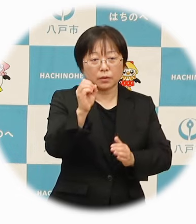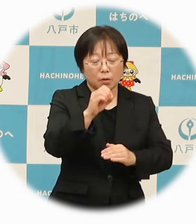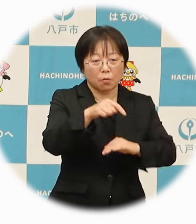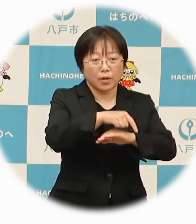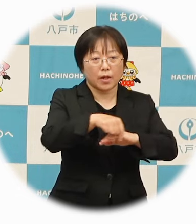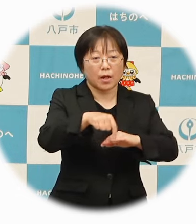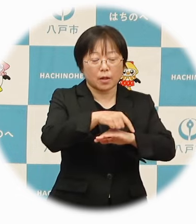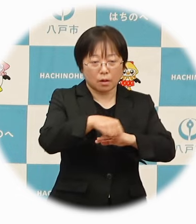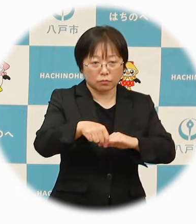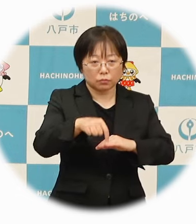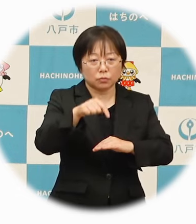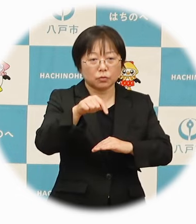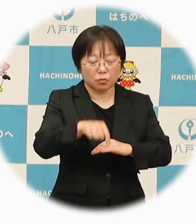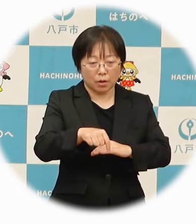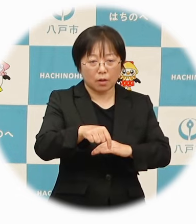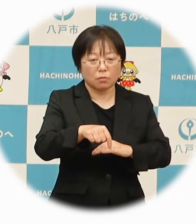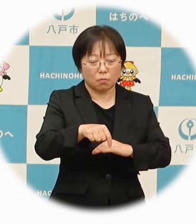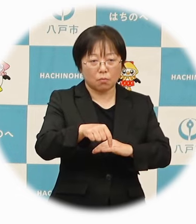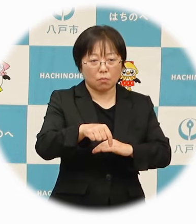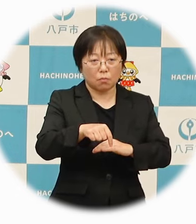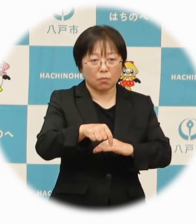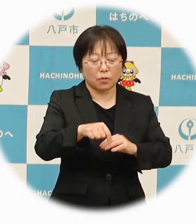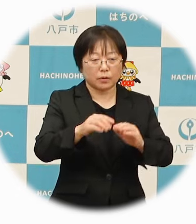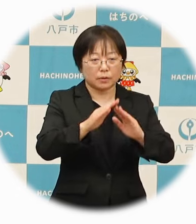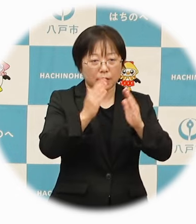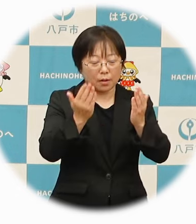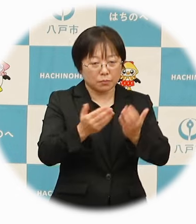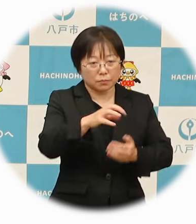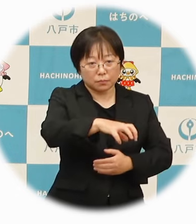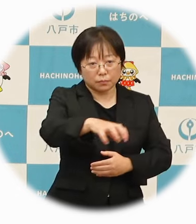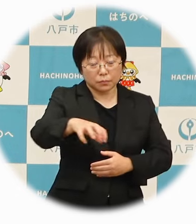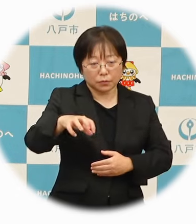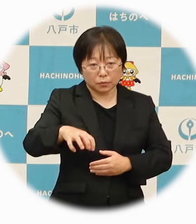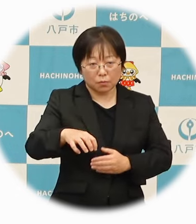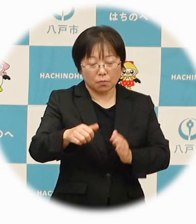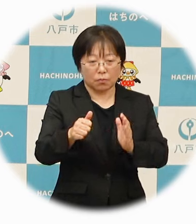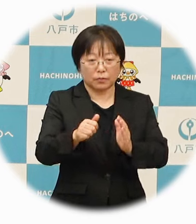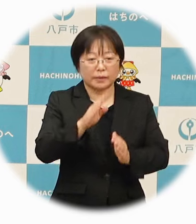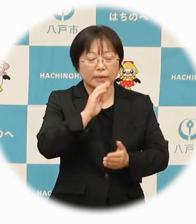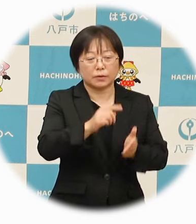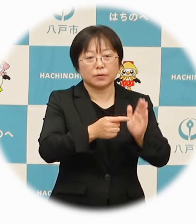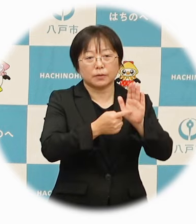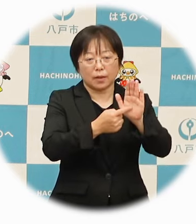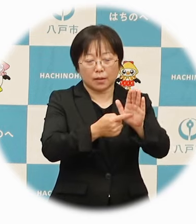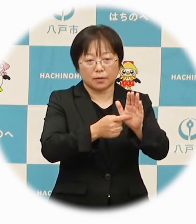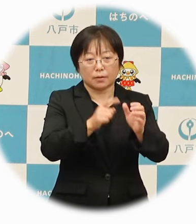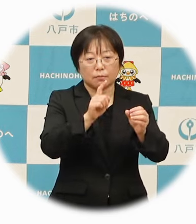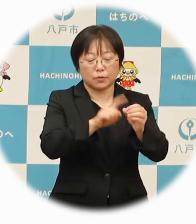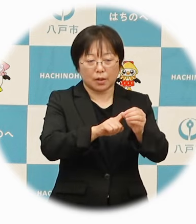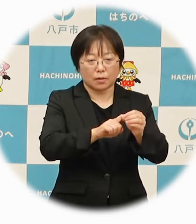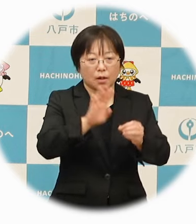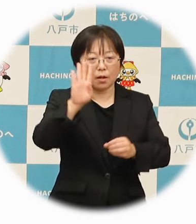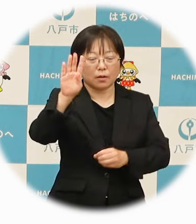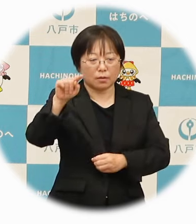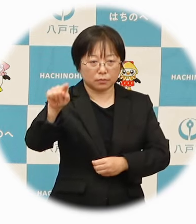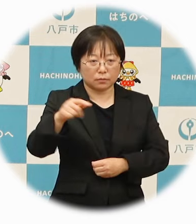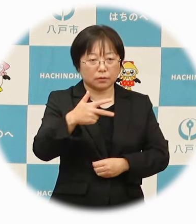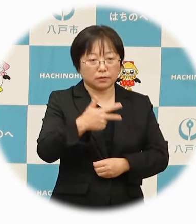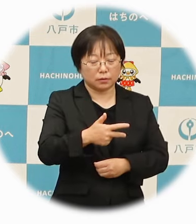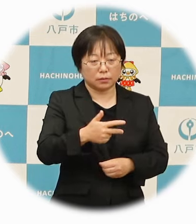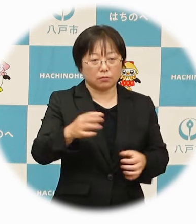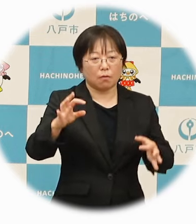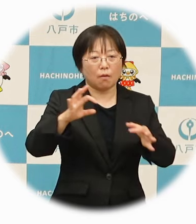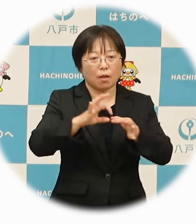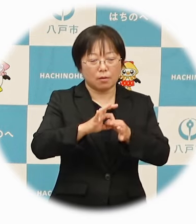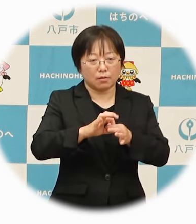の推進等による全県的なカーボンニュートラルの実現に向けた県と市の連携